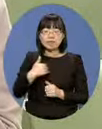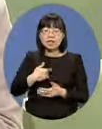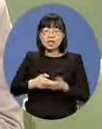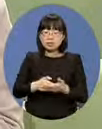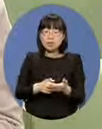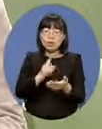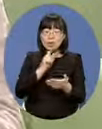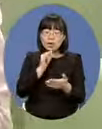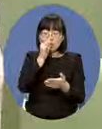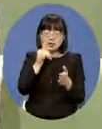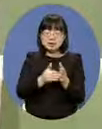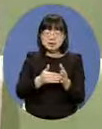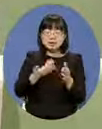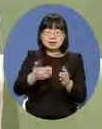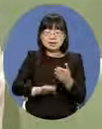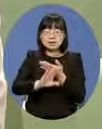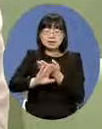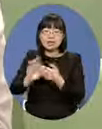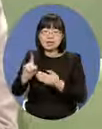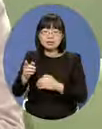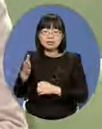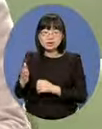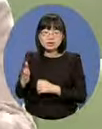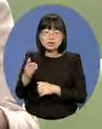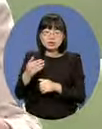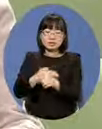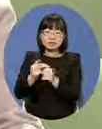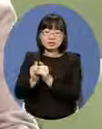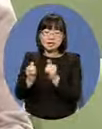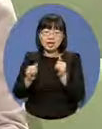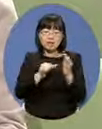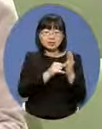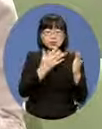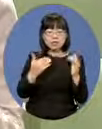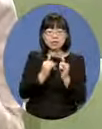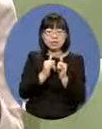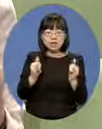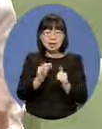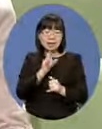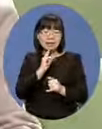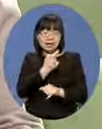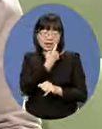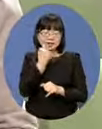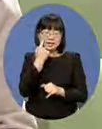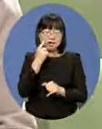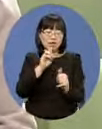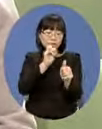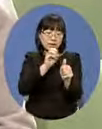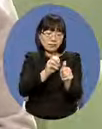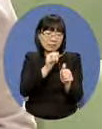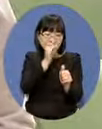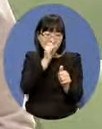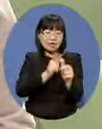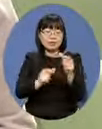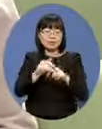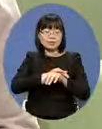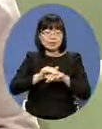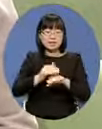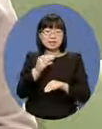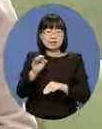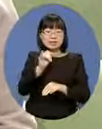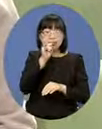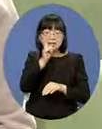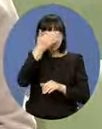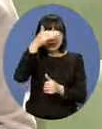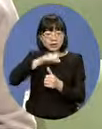의견도 말을 하지만 다른 어떤 전문가나 다른 어떤 유명인들이 말한 근거들을 조금 대면 아이들이 더잘 받아들여요.